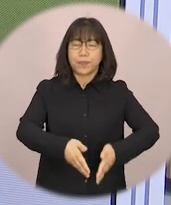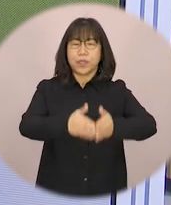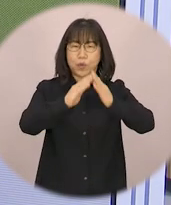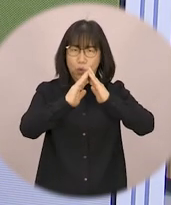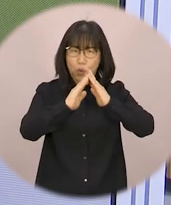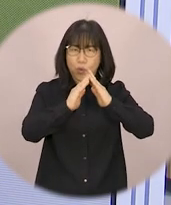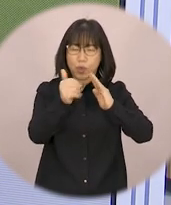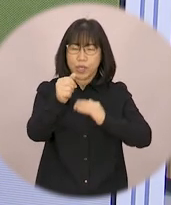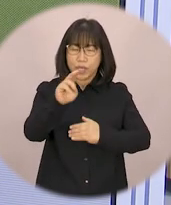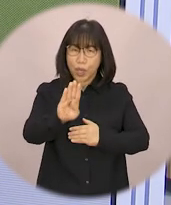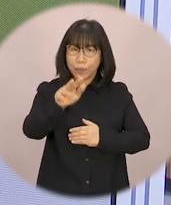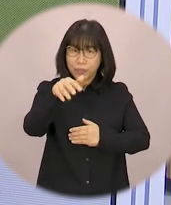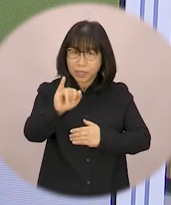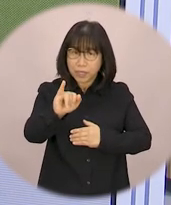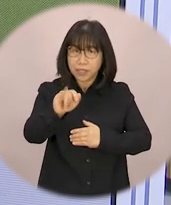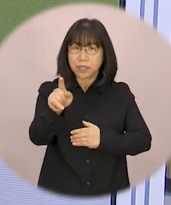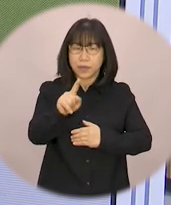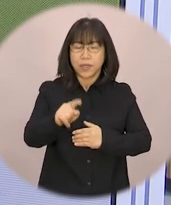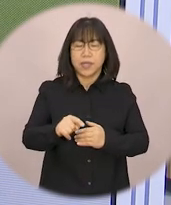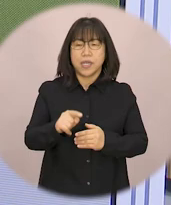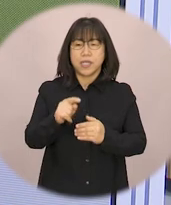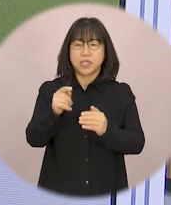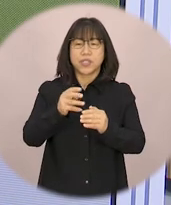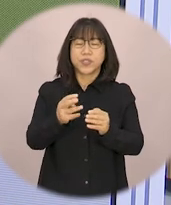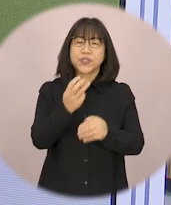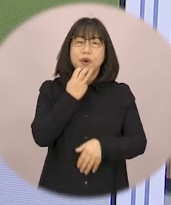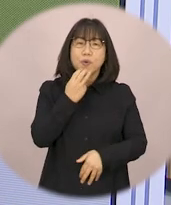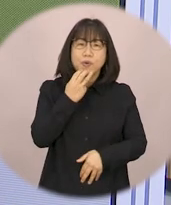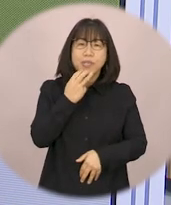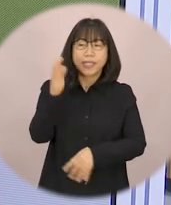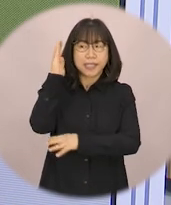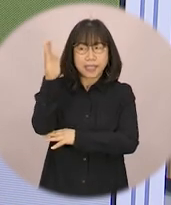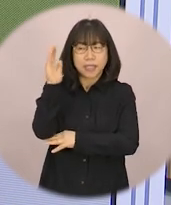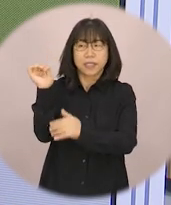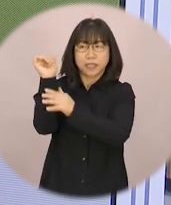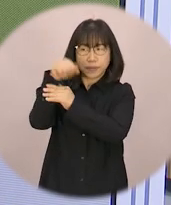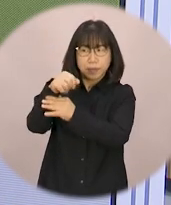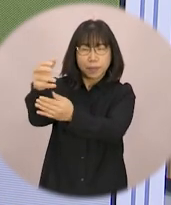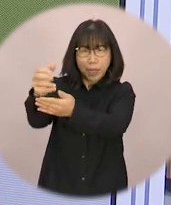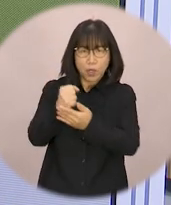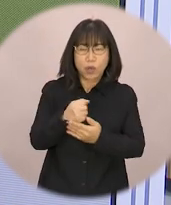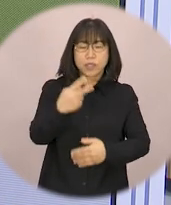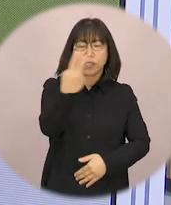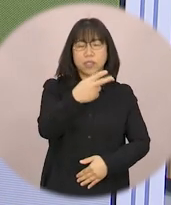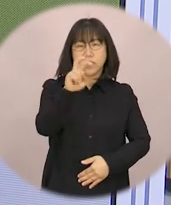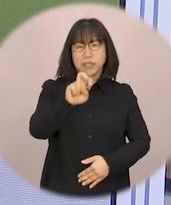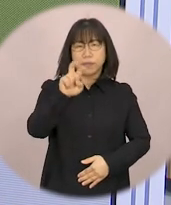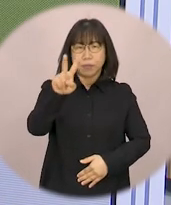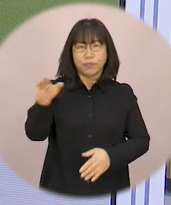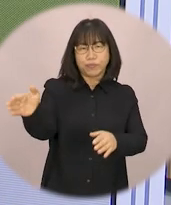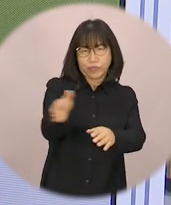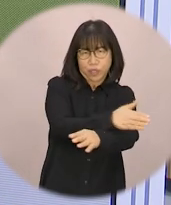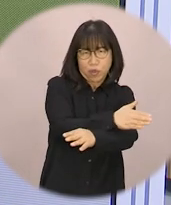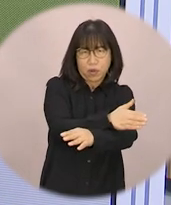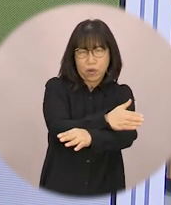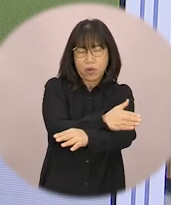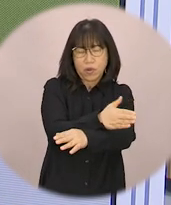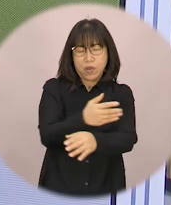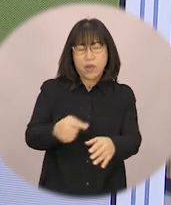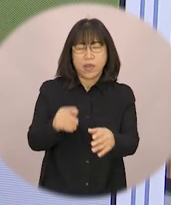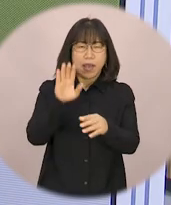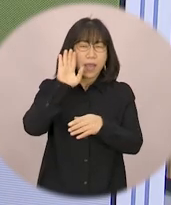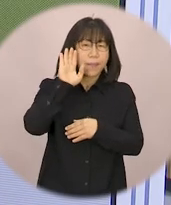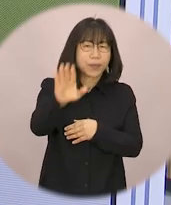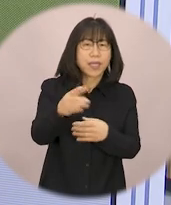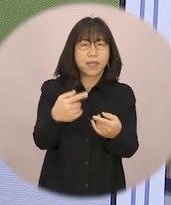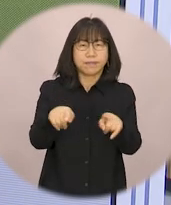수립하고 협의회 결과 서울시 최종 승인을 거쳐 2022년 부터 인간이 함께 본격적으로